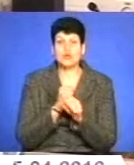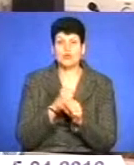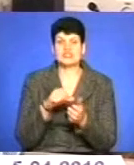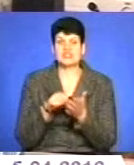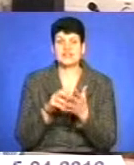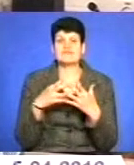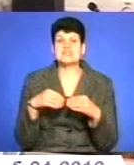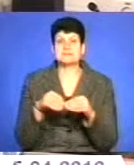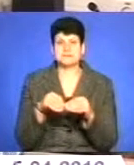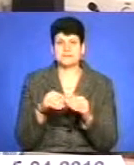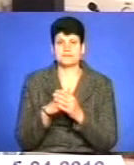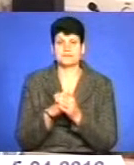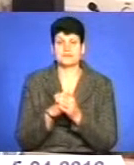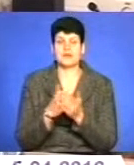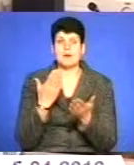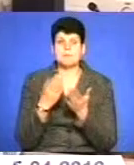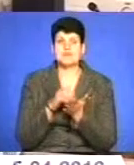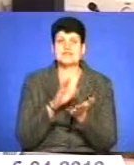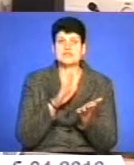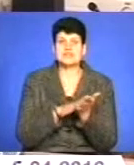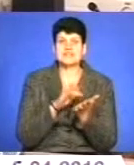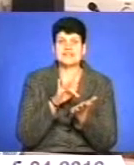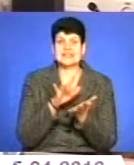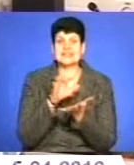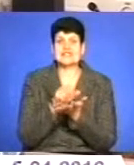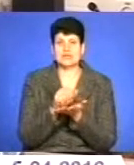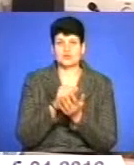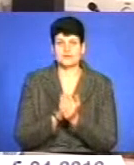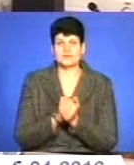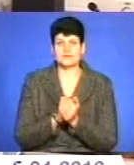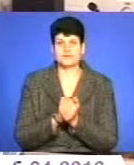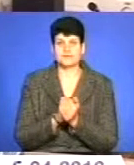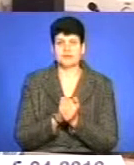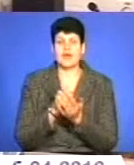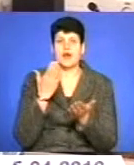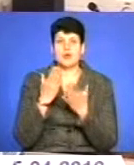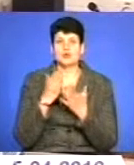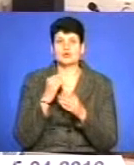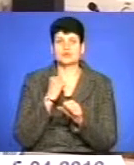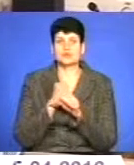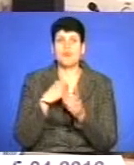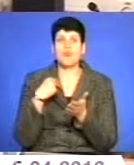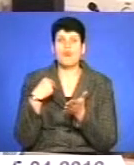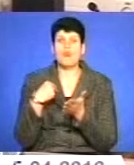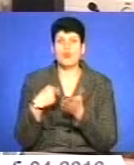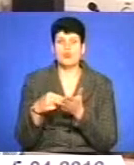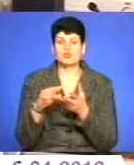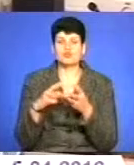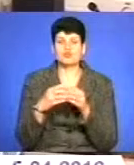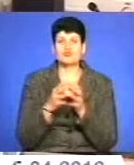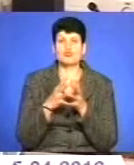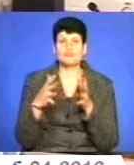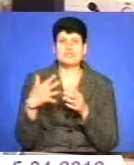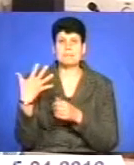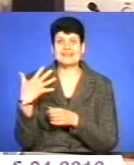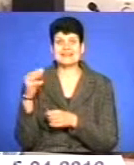сім'ї, або зареєструвався у центрі зайнятості, або здійснив покупку на суму більшу, як